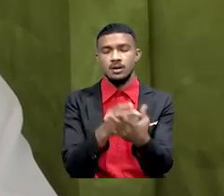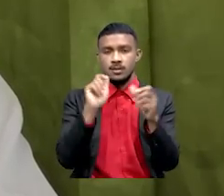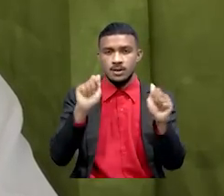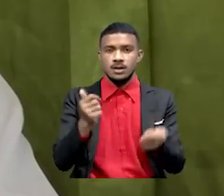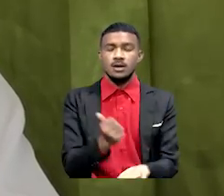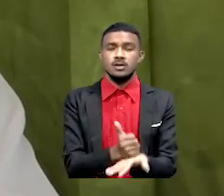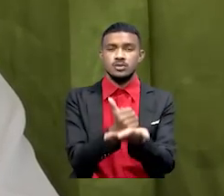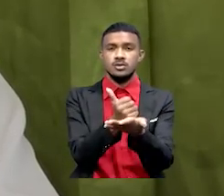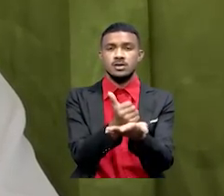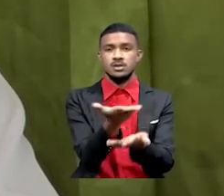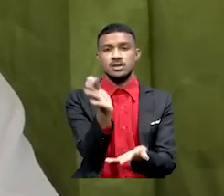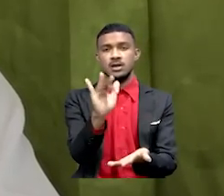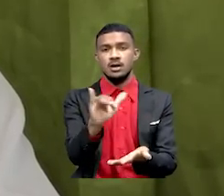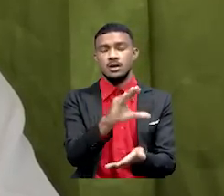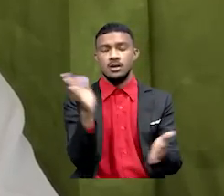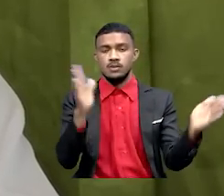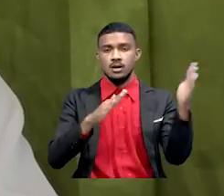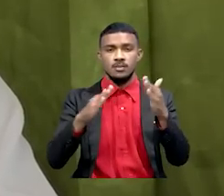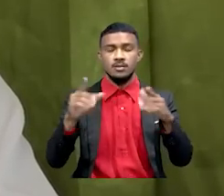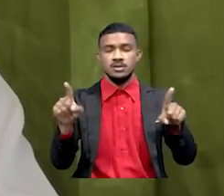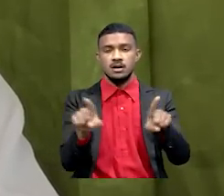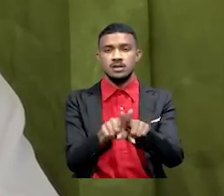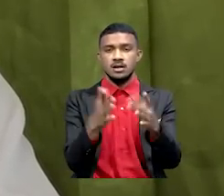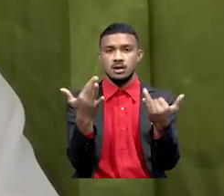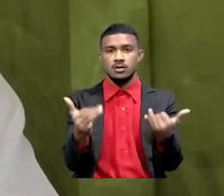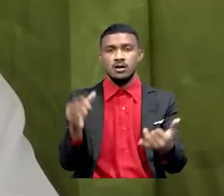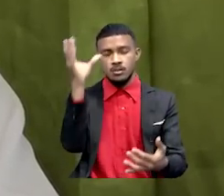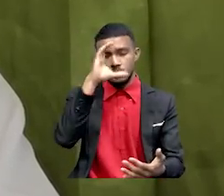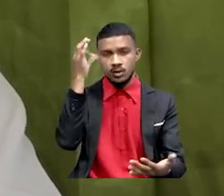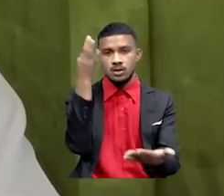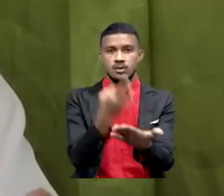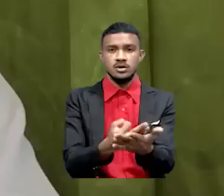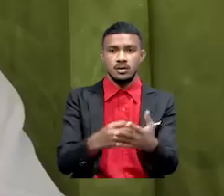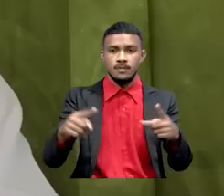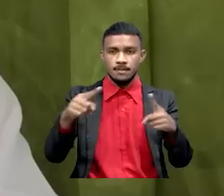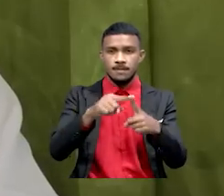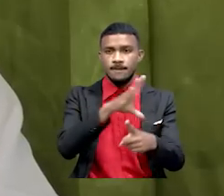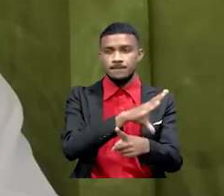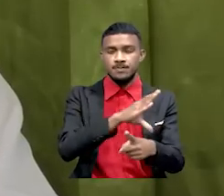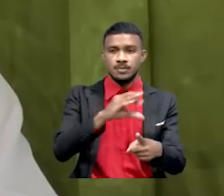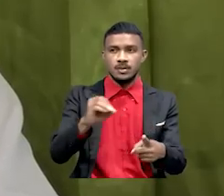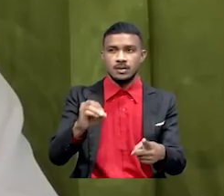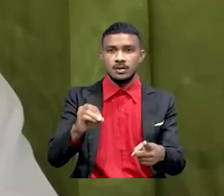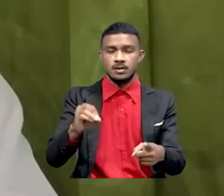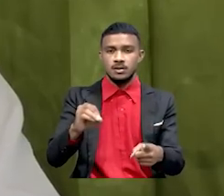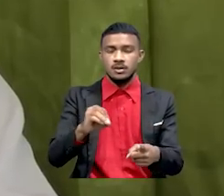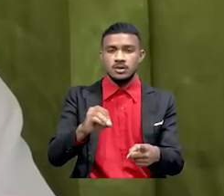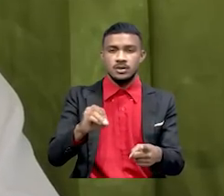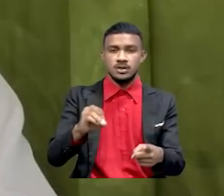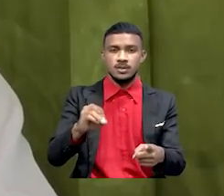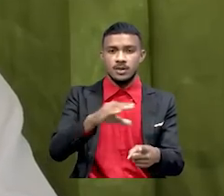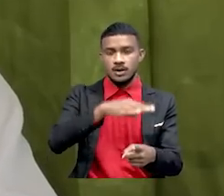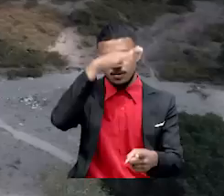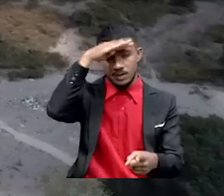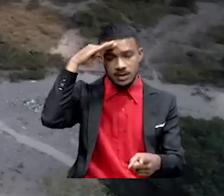sustenta sira. Ia agora problema mas agora buka lawasan rumah atau basai meta nuhin harukuan sira mai sulisensa, sira tu